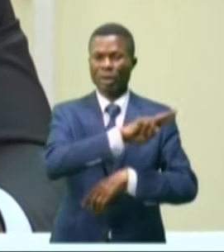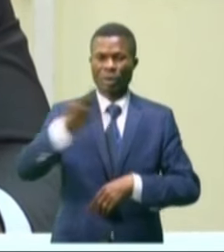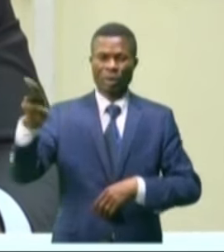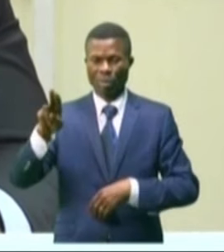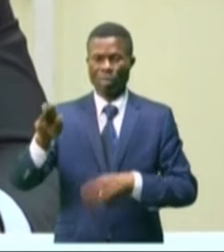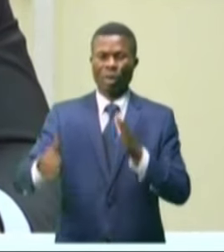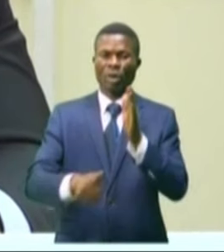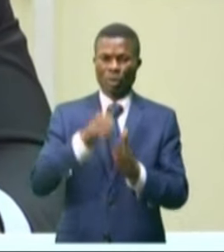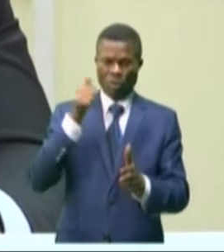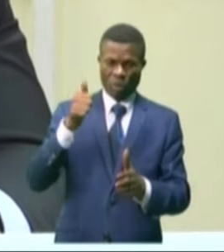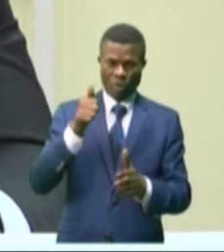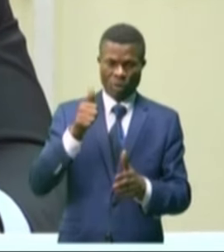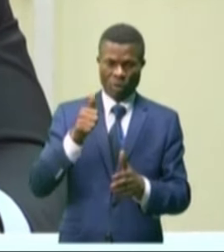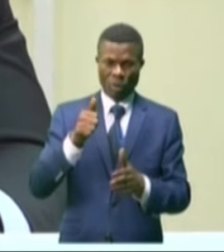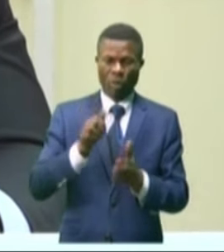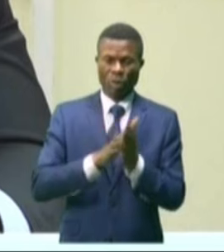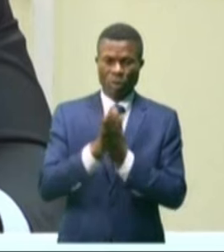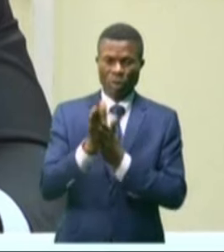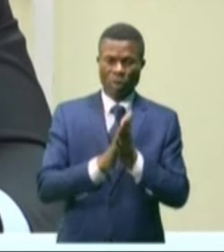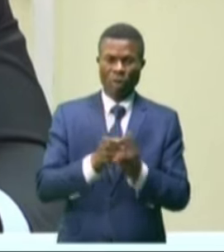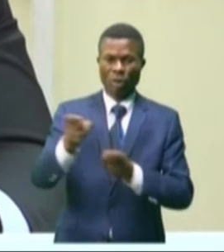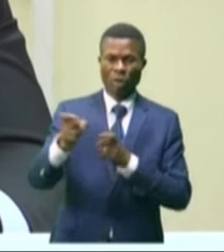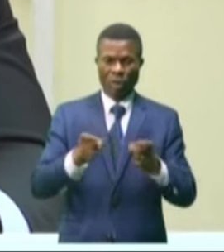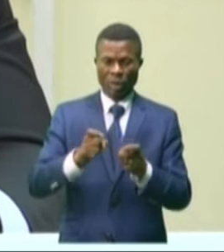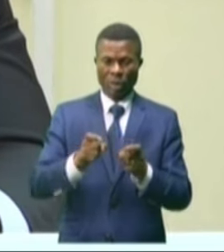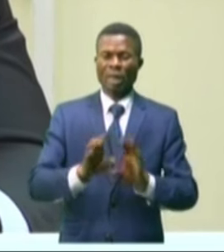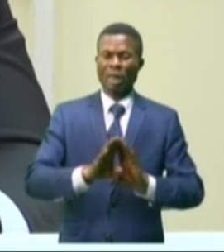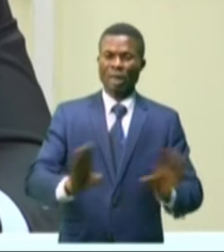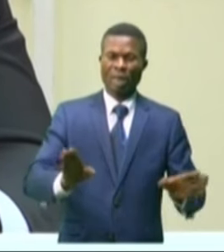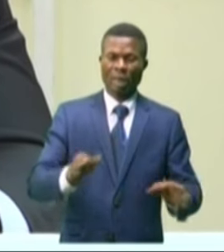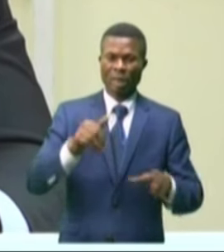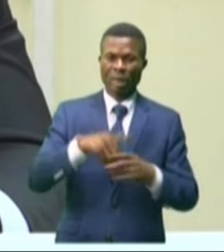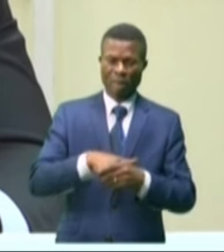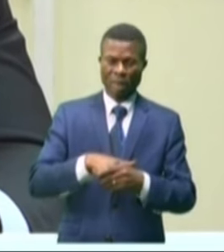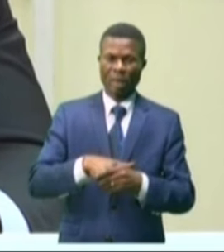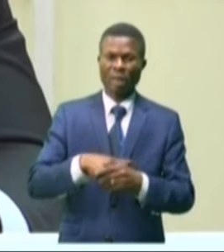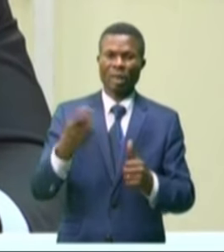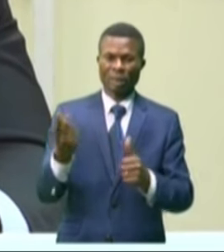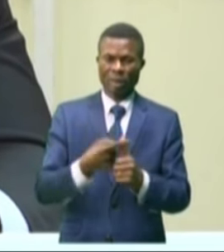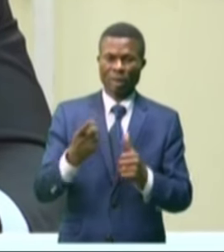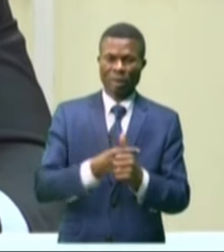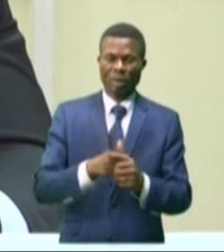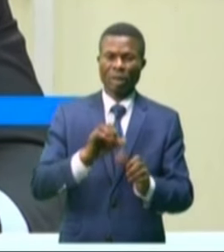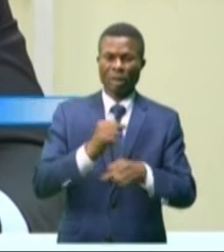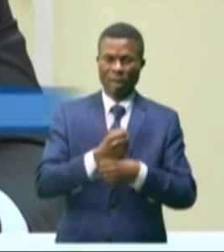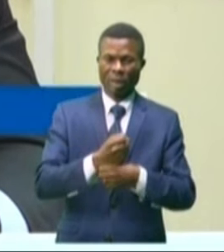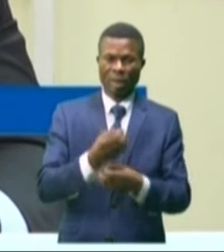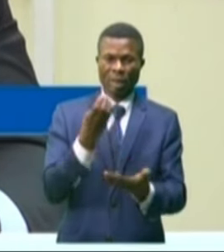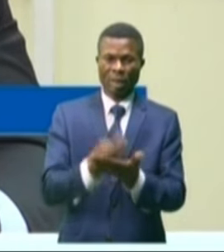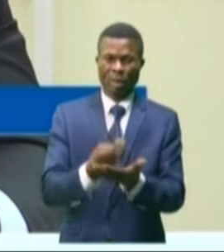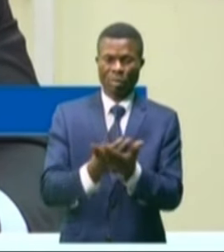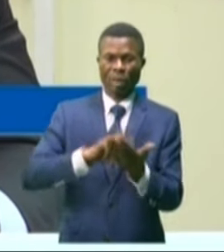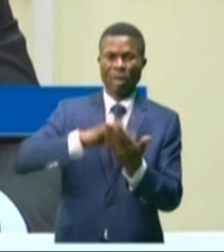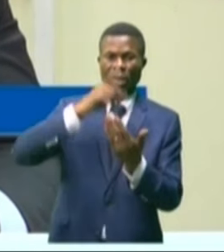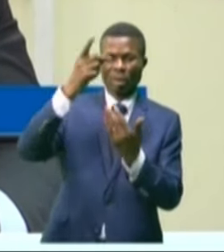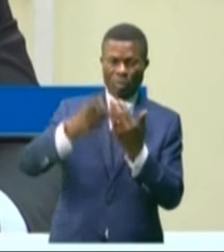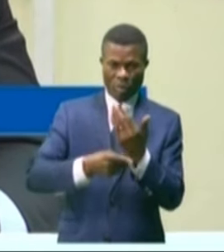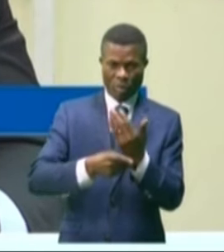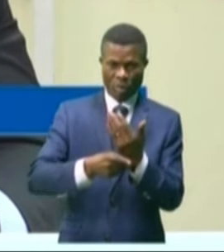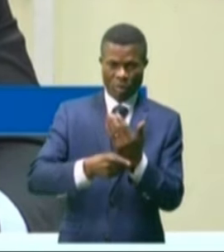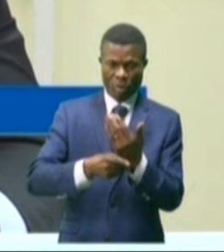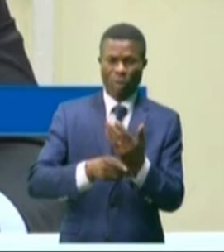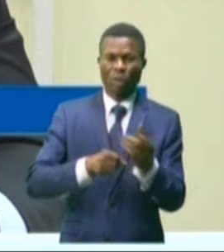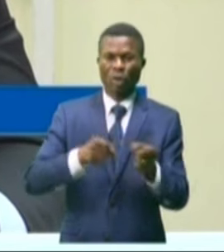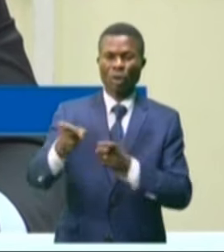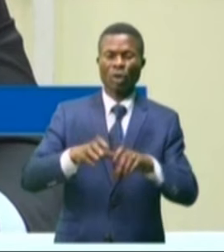2011, consacre une gestion par la performance à travers notamment l'instauration du budget programme, mode de gestion